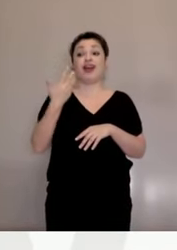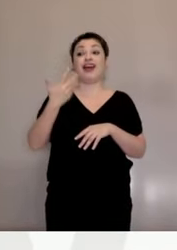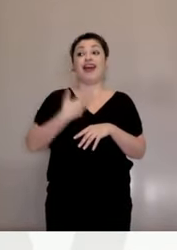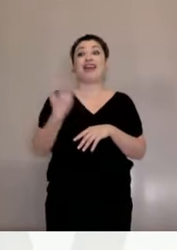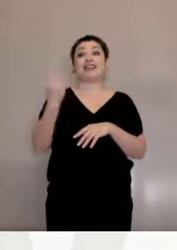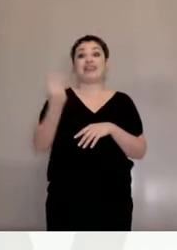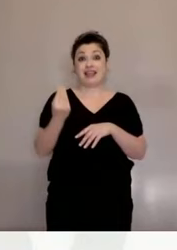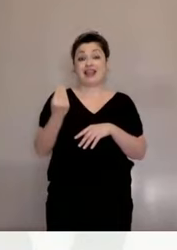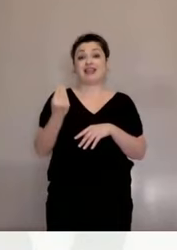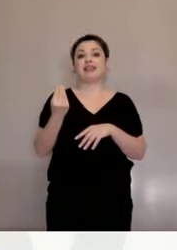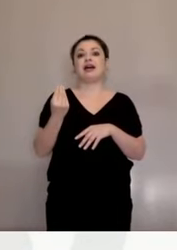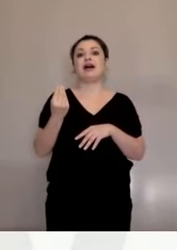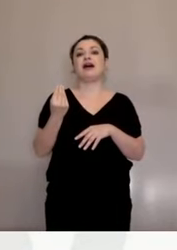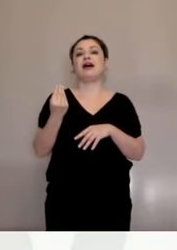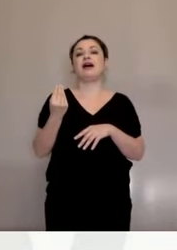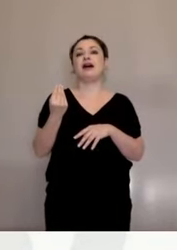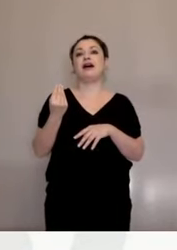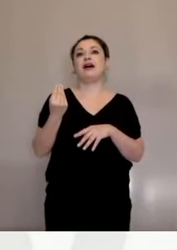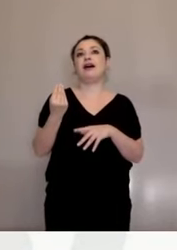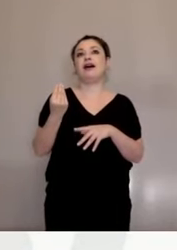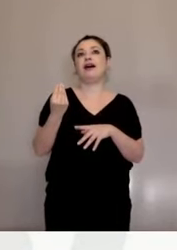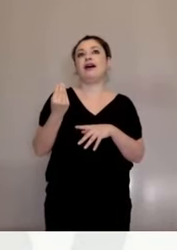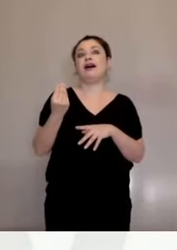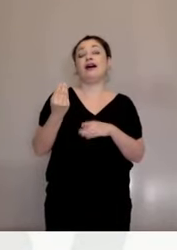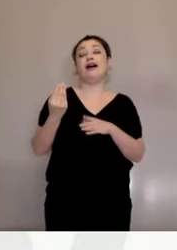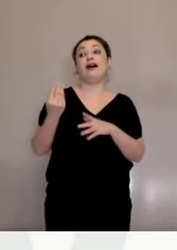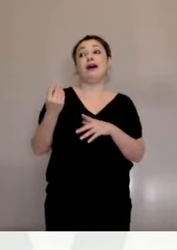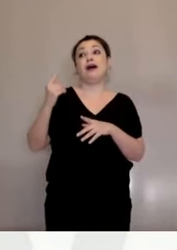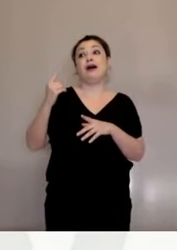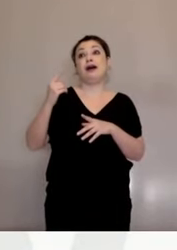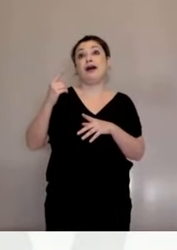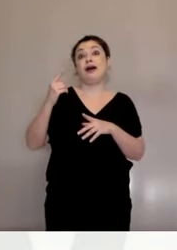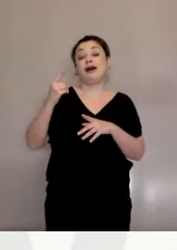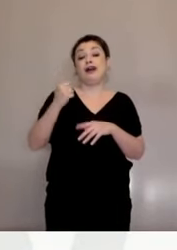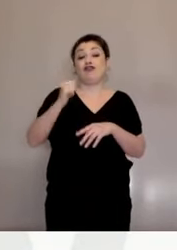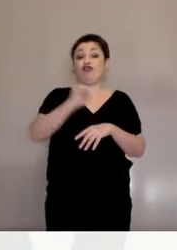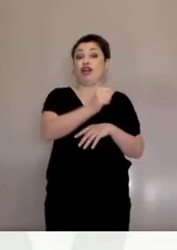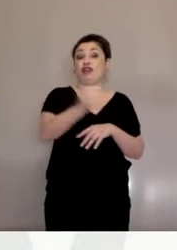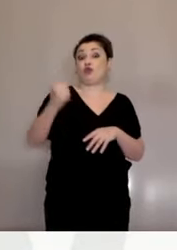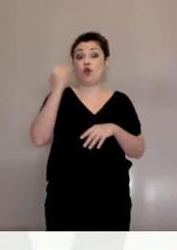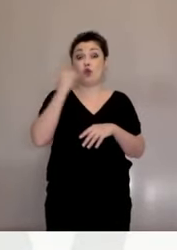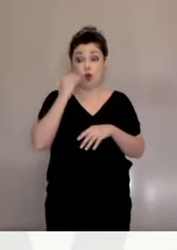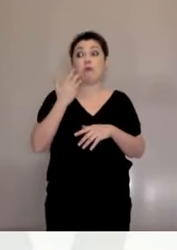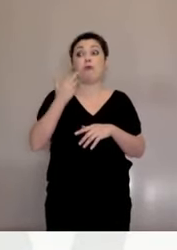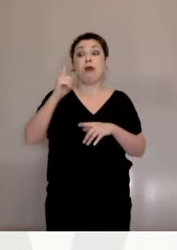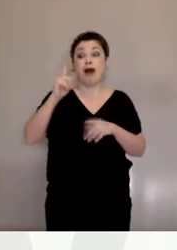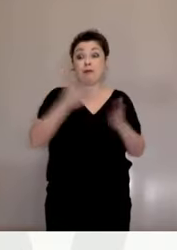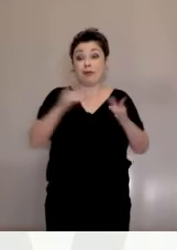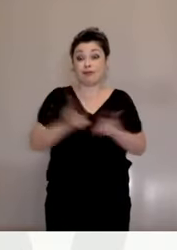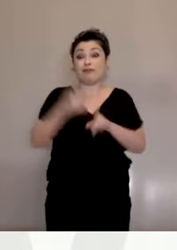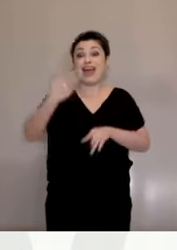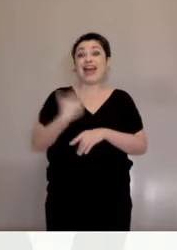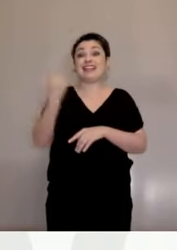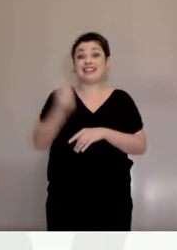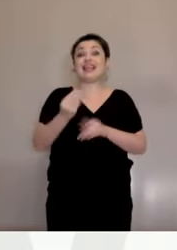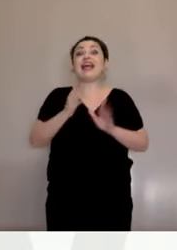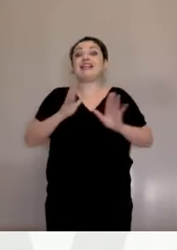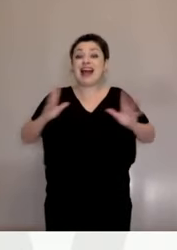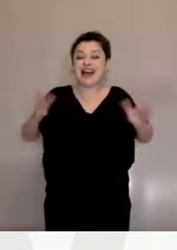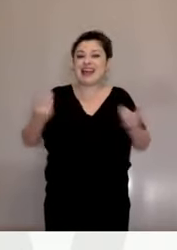e naturalmente al stesso tempo l'esistenza di tutti insieme, perché l'umanità è